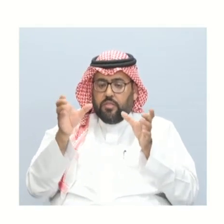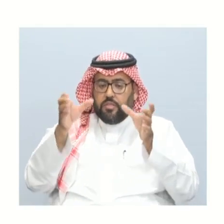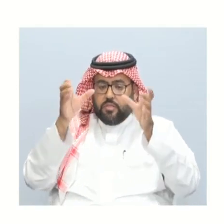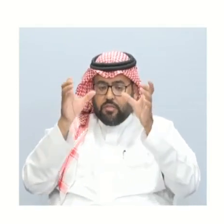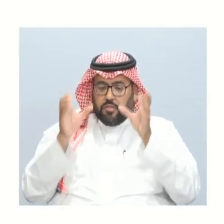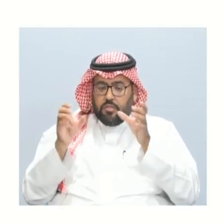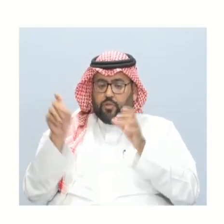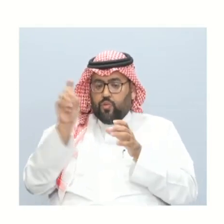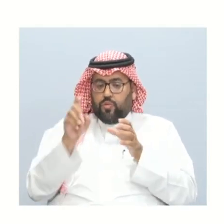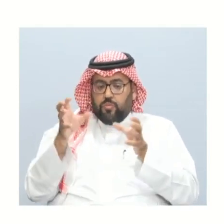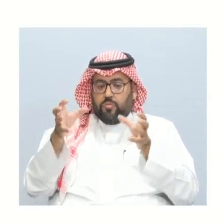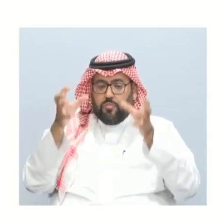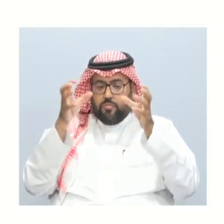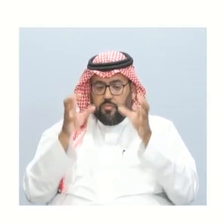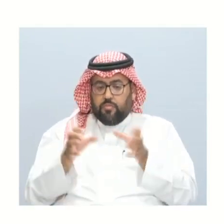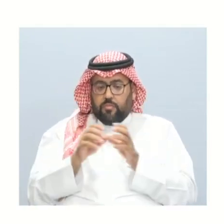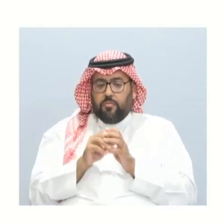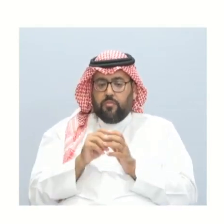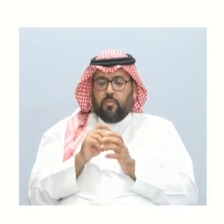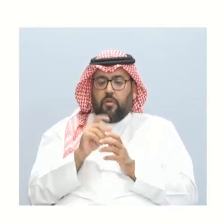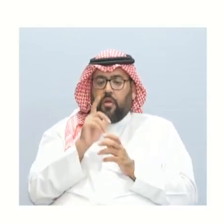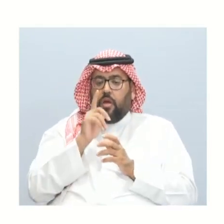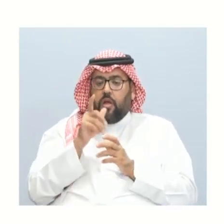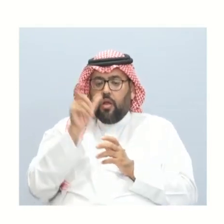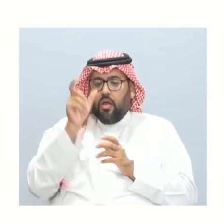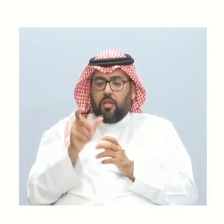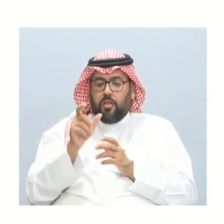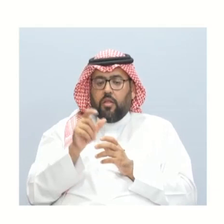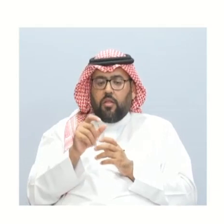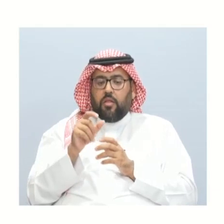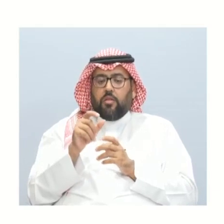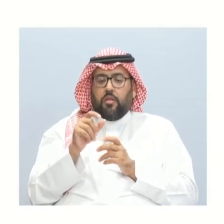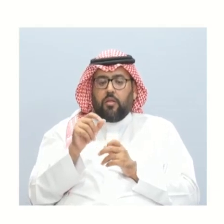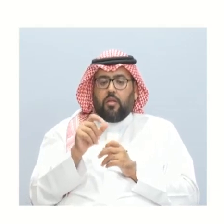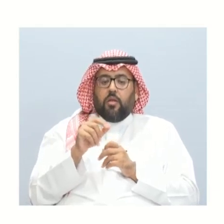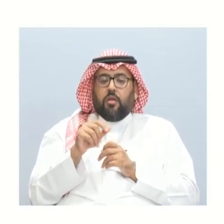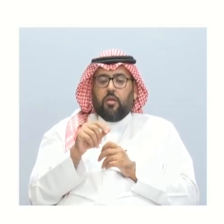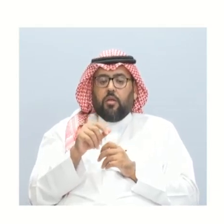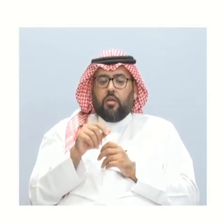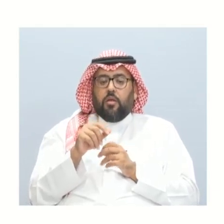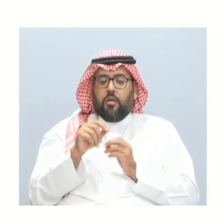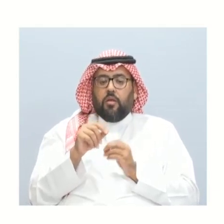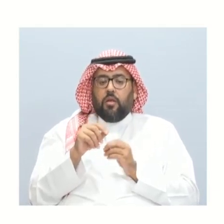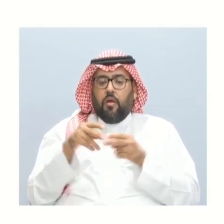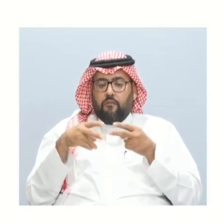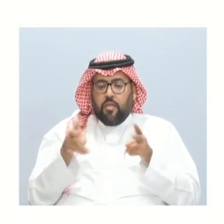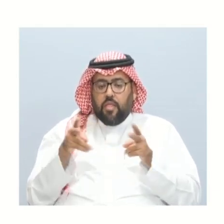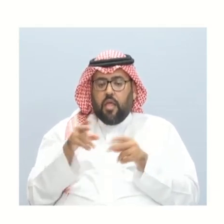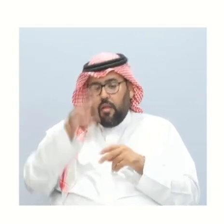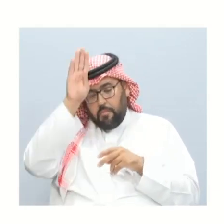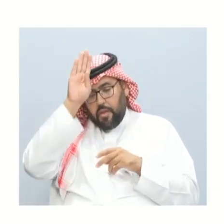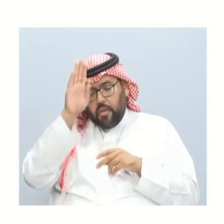من السؤال فاقول قال احد رجال الملك عبد العزيز عندما فتح الملك